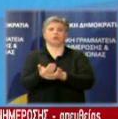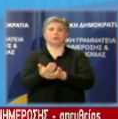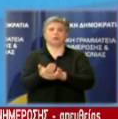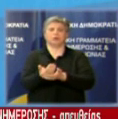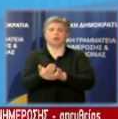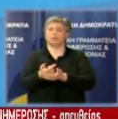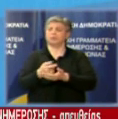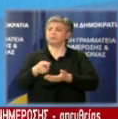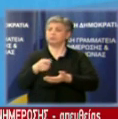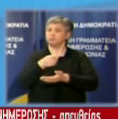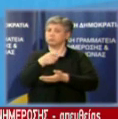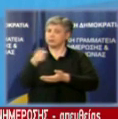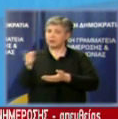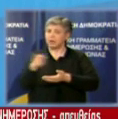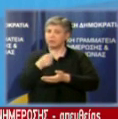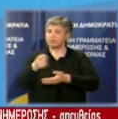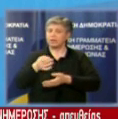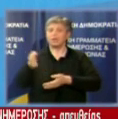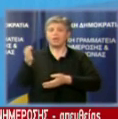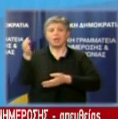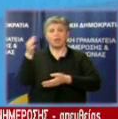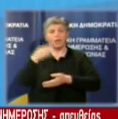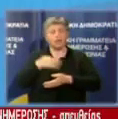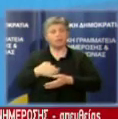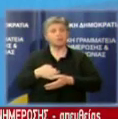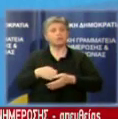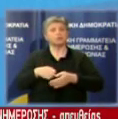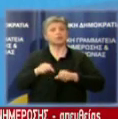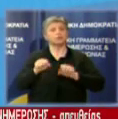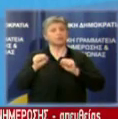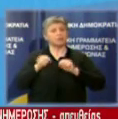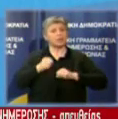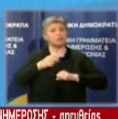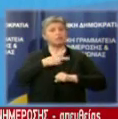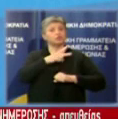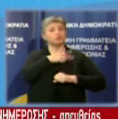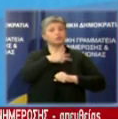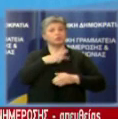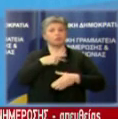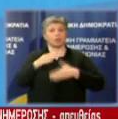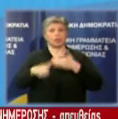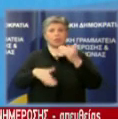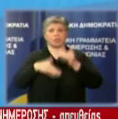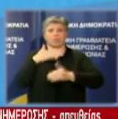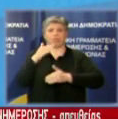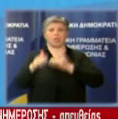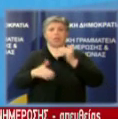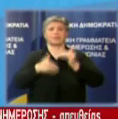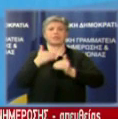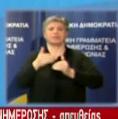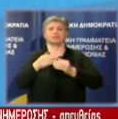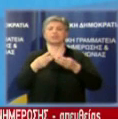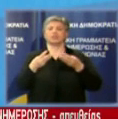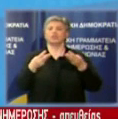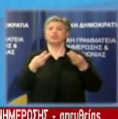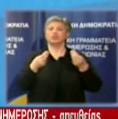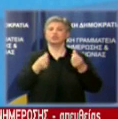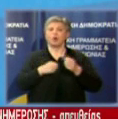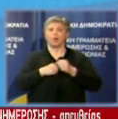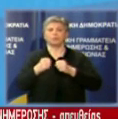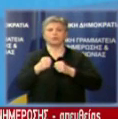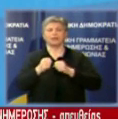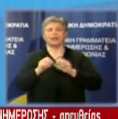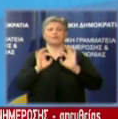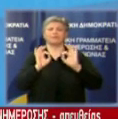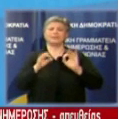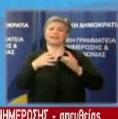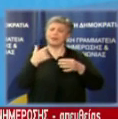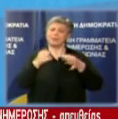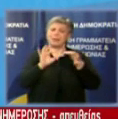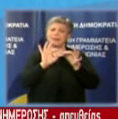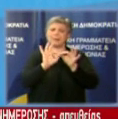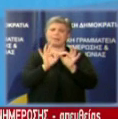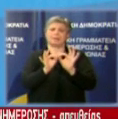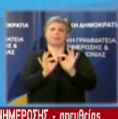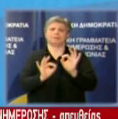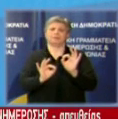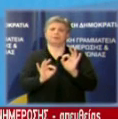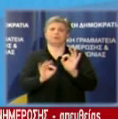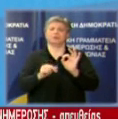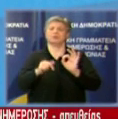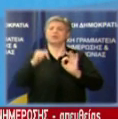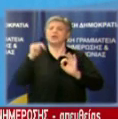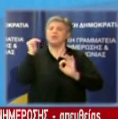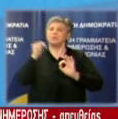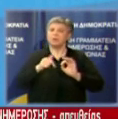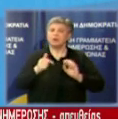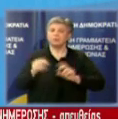αποδεκτή, ότι είναι μια πρόταση που στη δομή της συμφωνούν άπαντες. Κάποιες τεχνικές λεπτομέρειες ακόμα εξετάζονται από τα